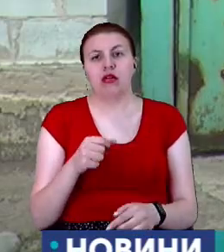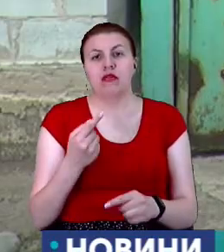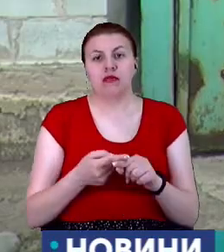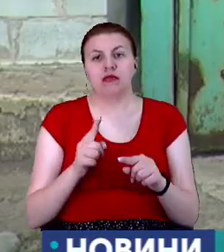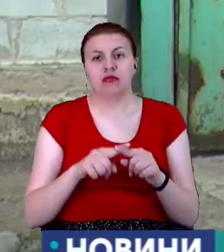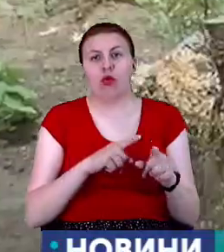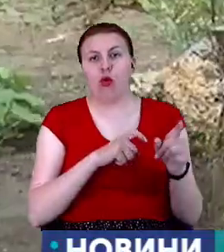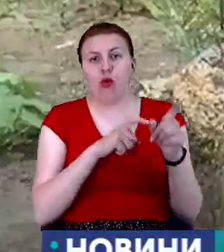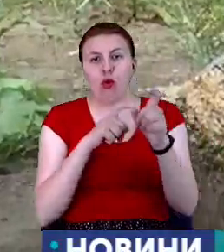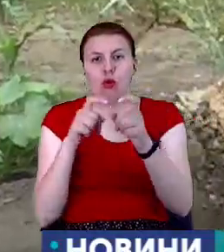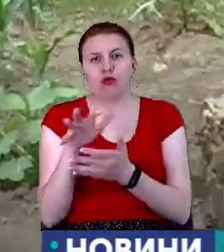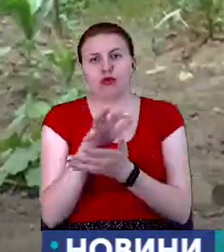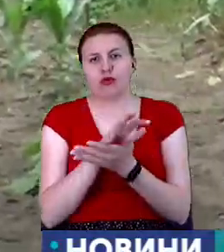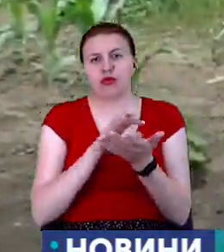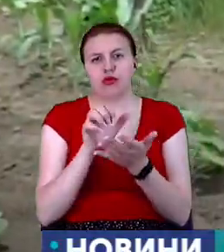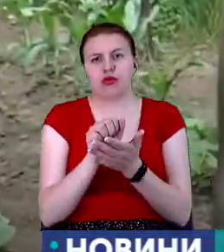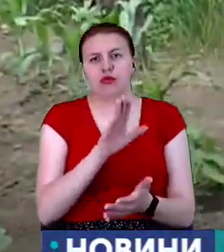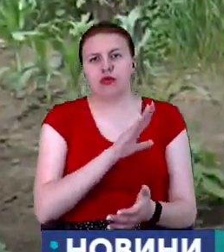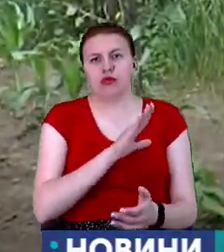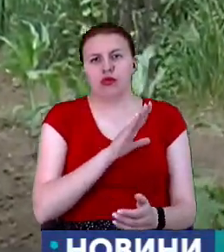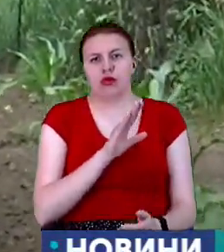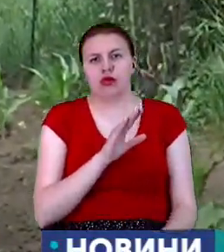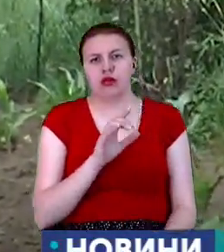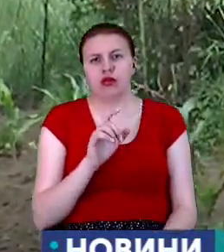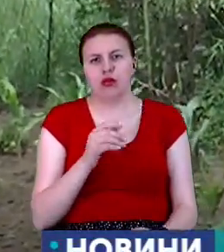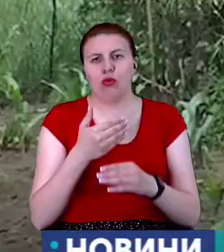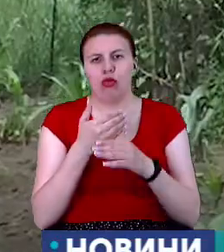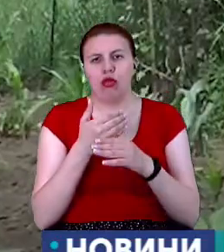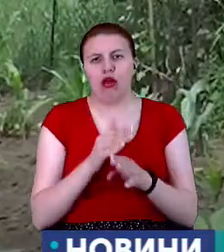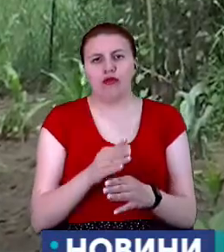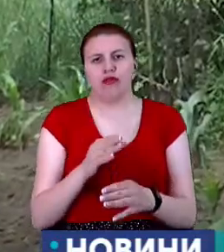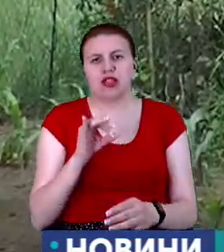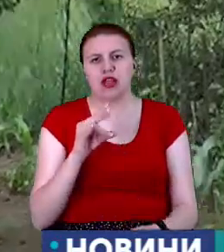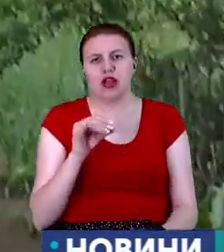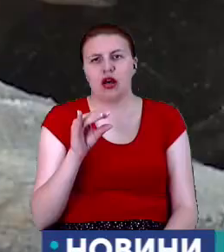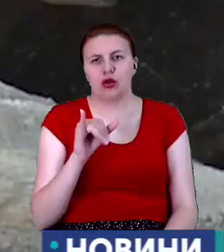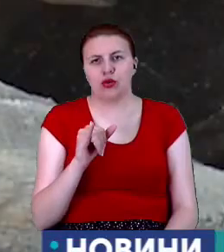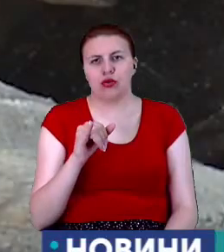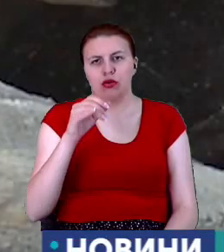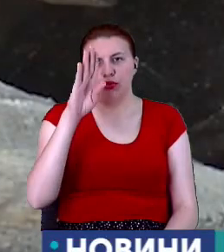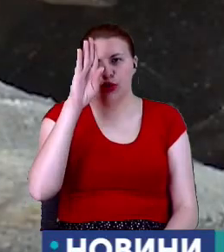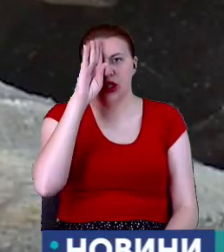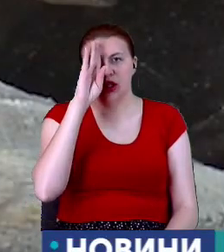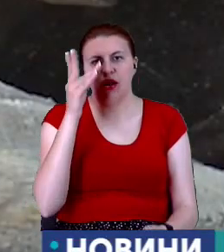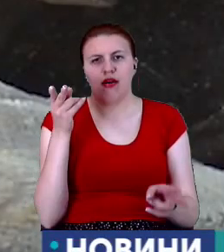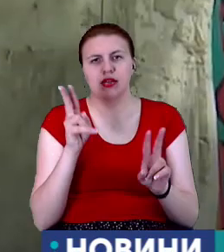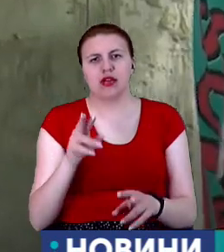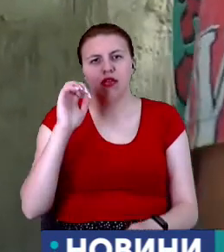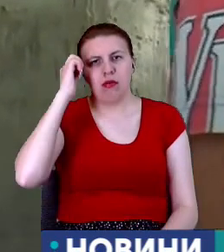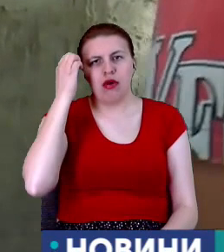майже весь будинок. Уламок від снаряду калібру 122 міліметри чоловік залишив на пам'ять, зберігає на